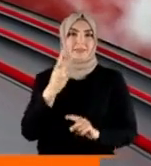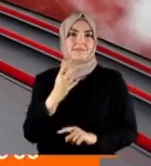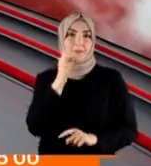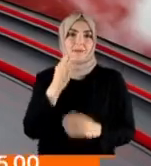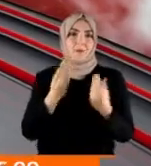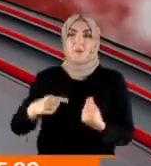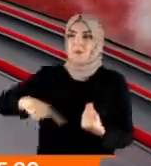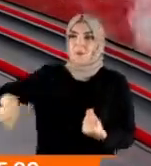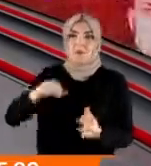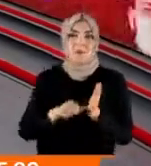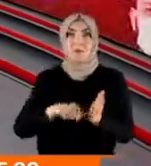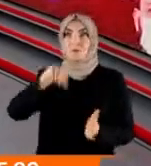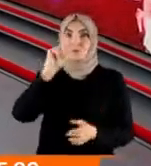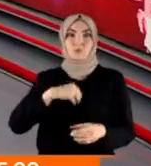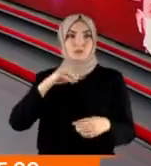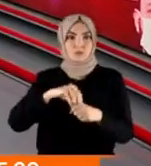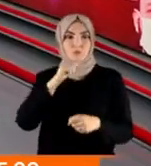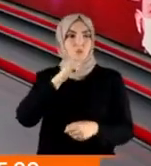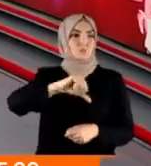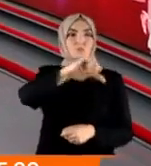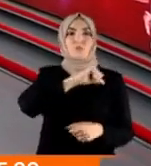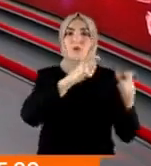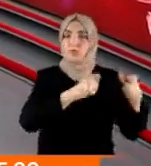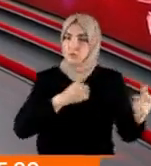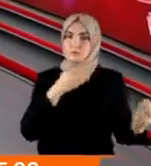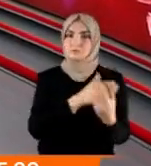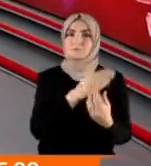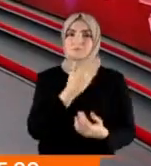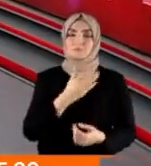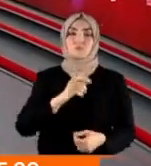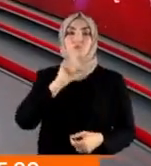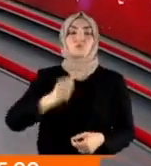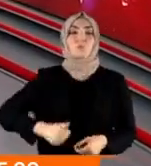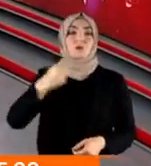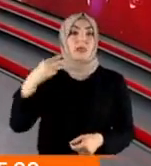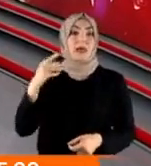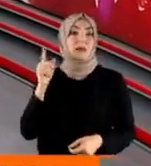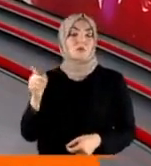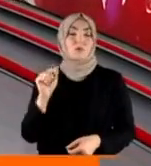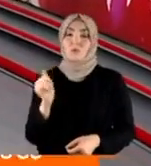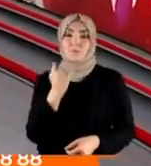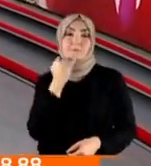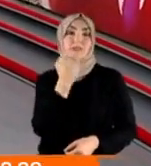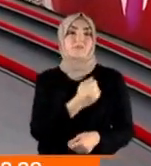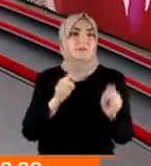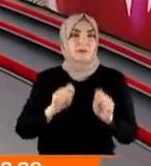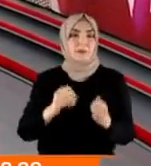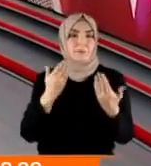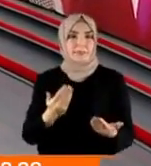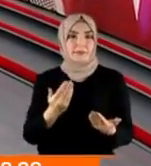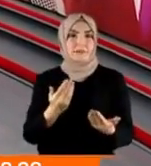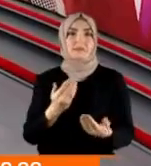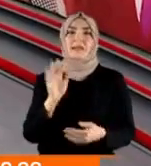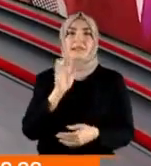adadaydık. Cumhurbaşkanı Erdoğan tarihi bir ziyaret gerçekleştirdi. Neredeyse yarım asır sonra yeniden sivillerin kullanımına açılan